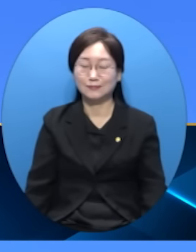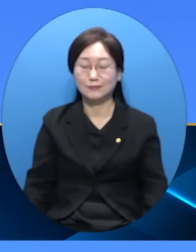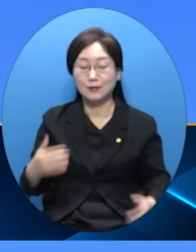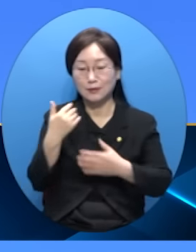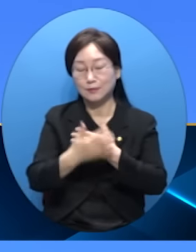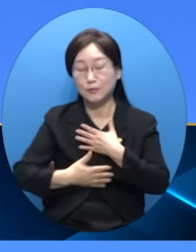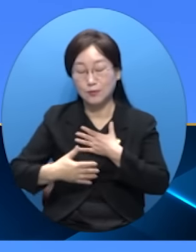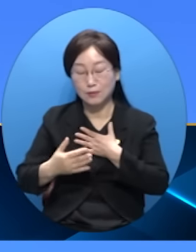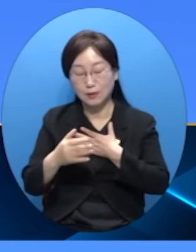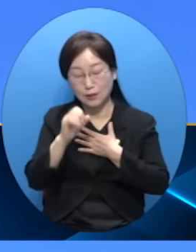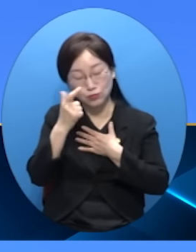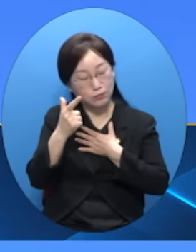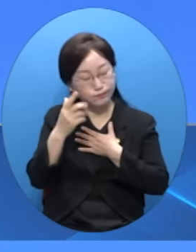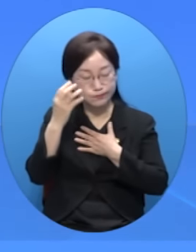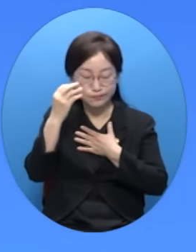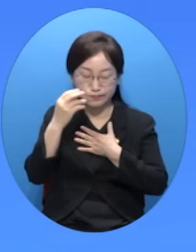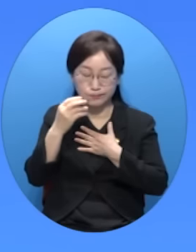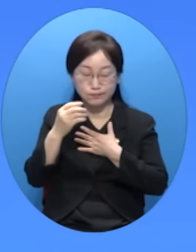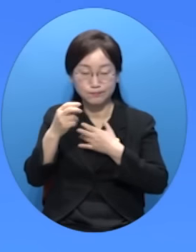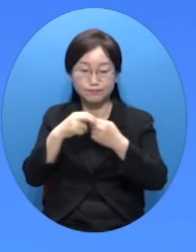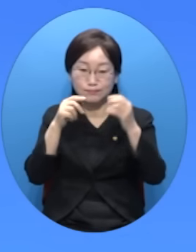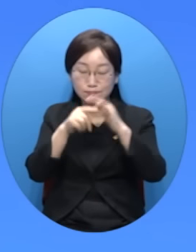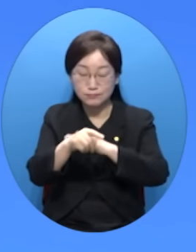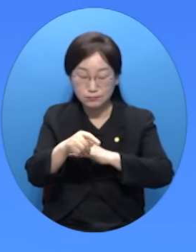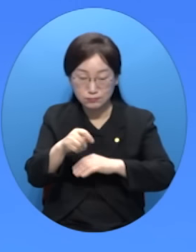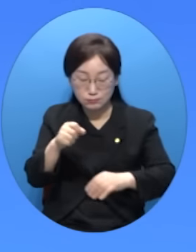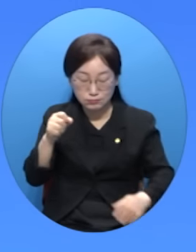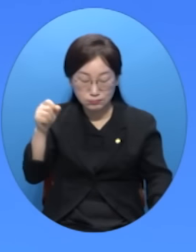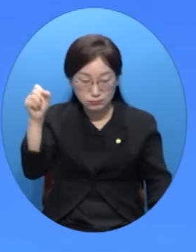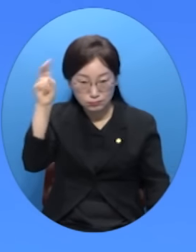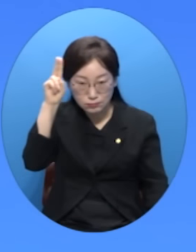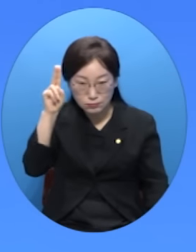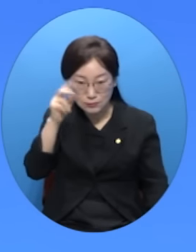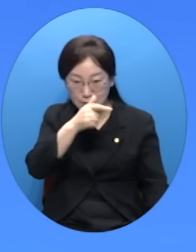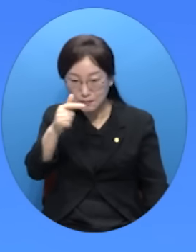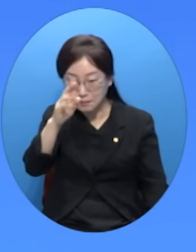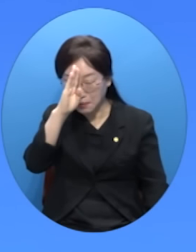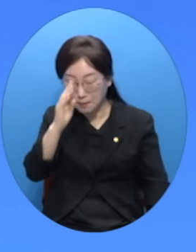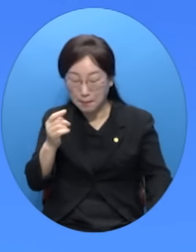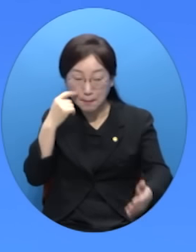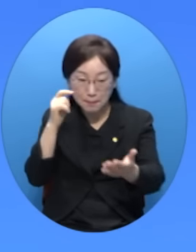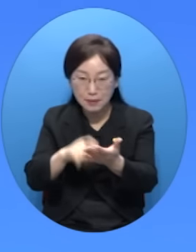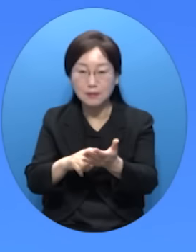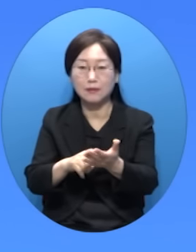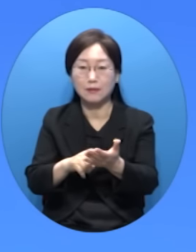몸이 안 좋아서 병원에 갔는데 갑자기 큰 병이 발견됐다든지,